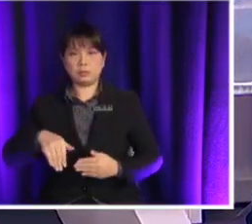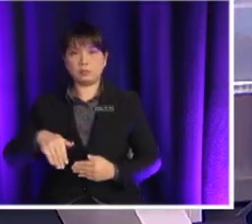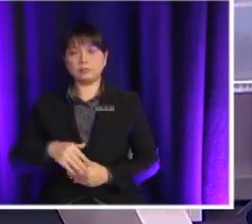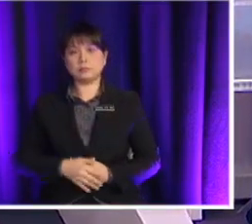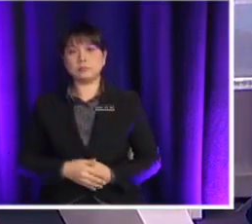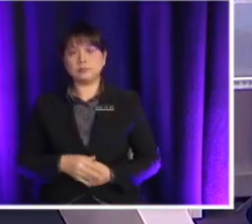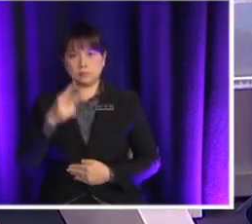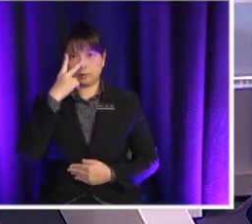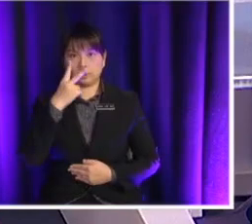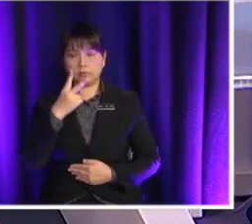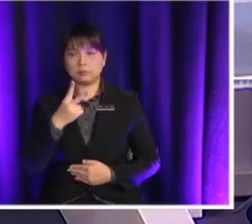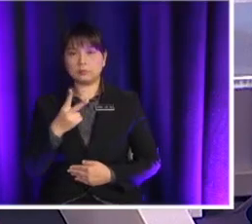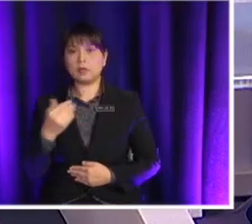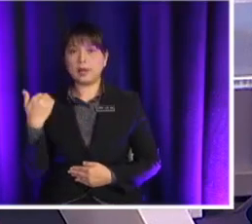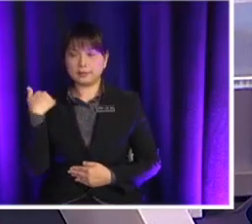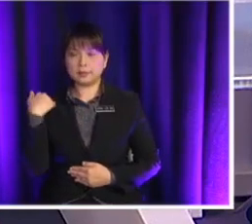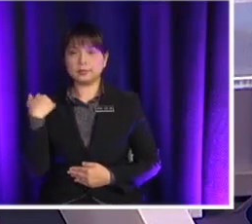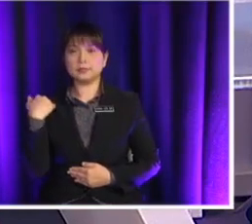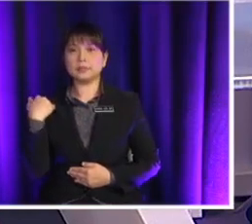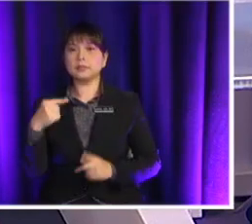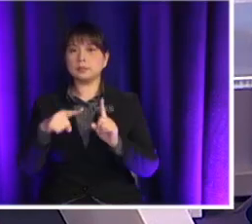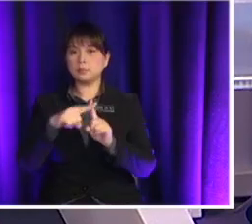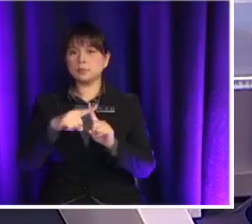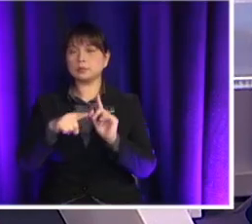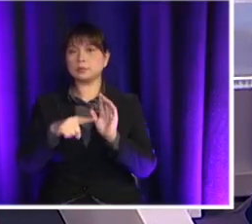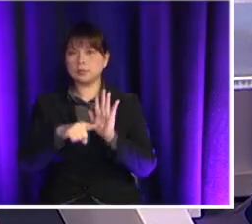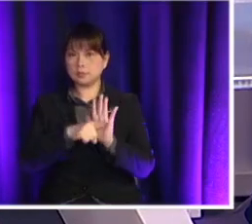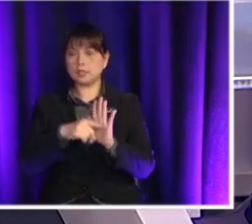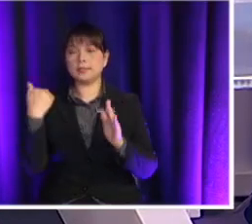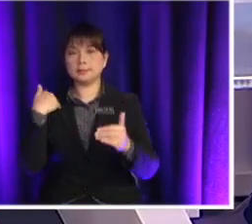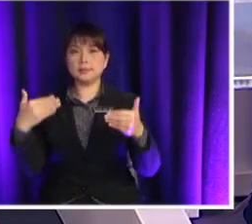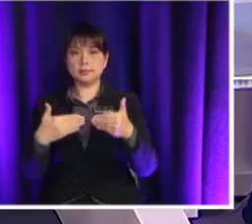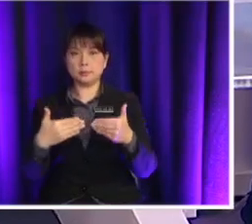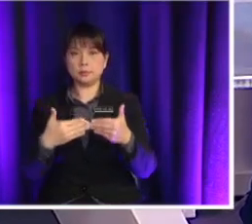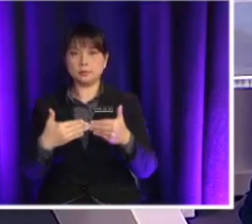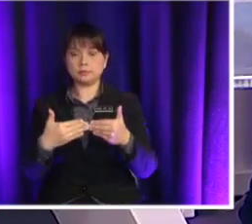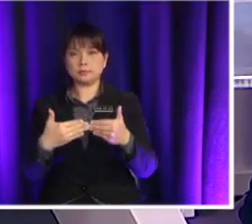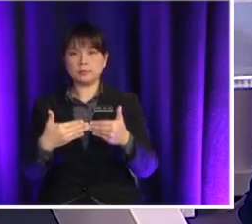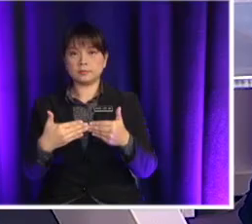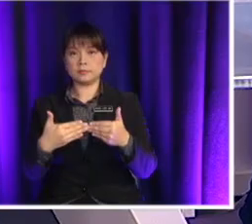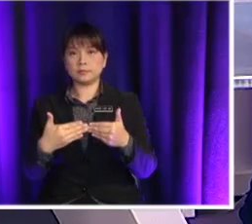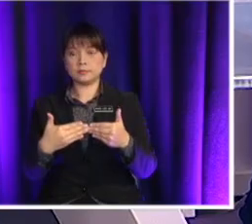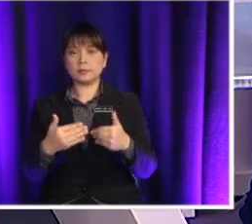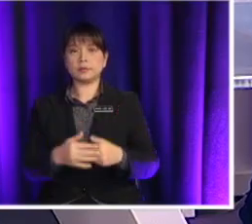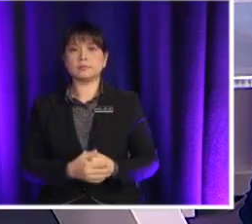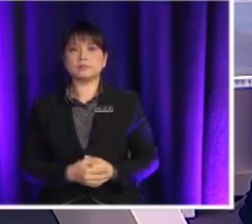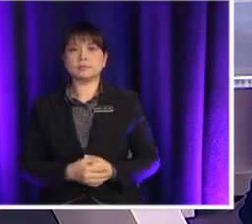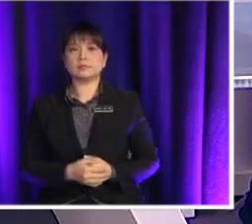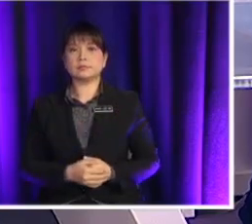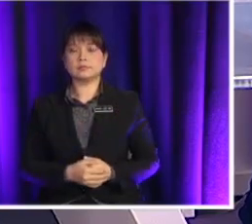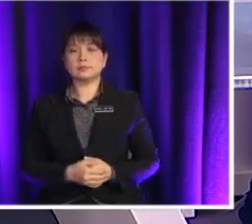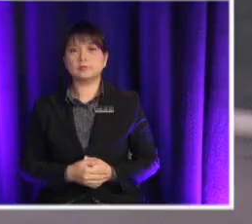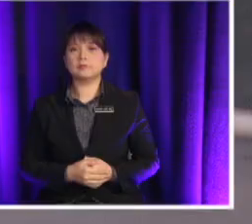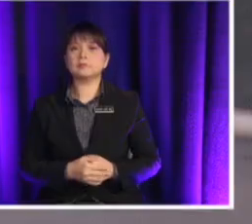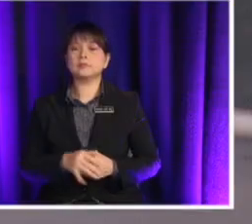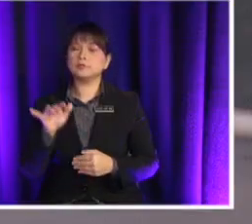Okey, tengok supply ada masuk tak? Positif negatif, tengok negatif ada sambungan tak? Sambung. Lah, cikgu, saya